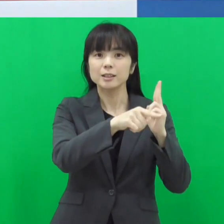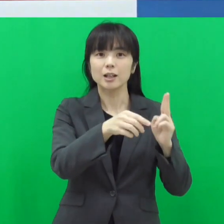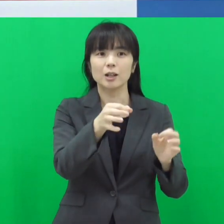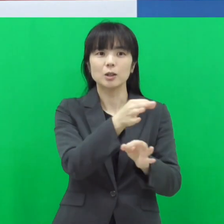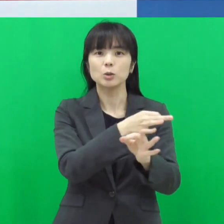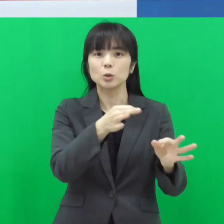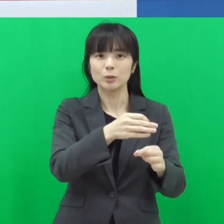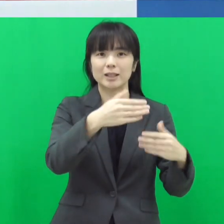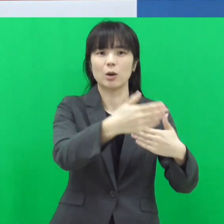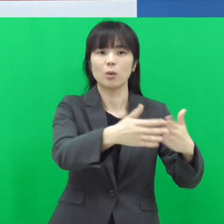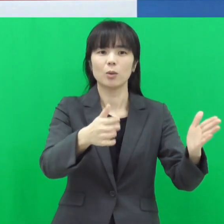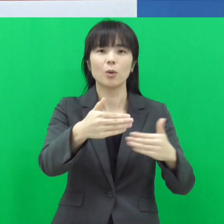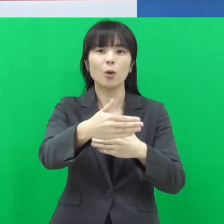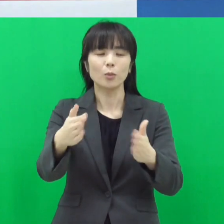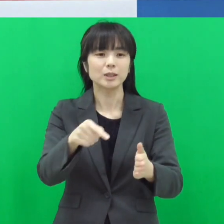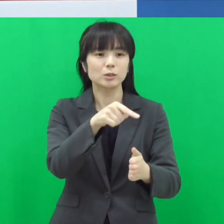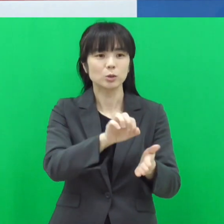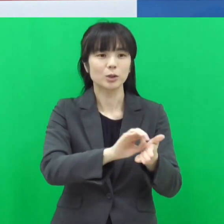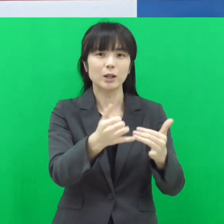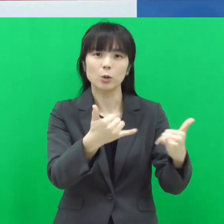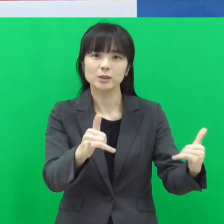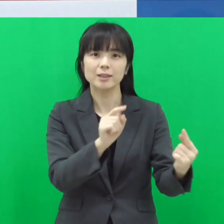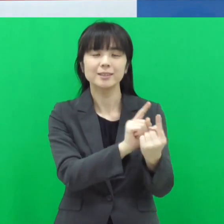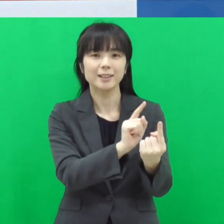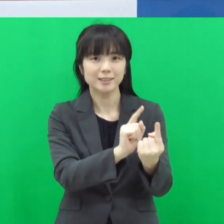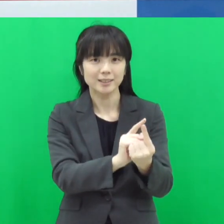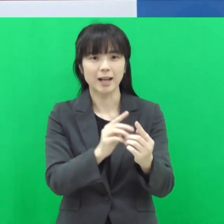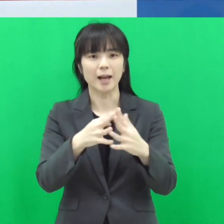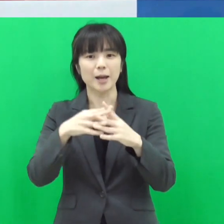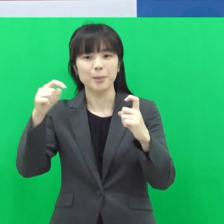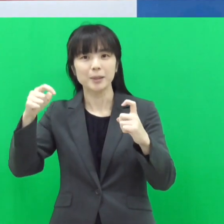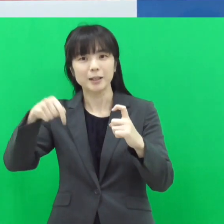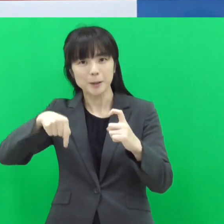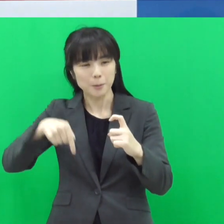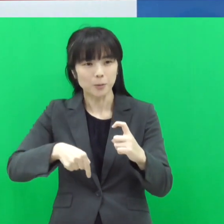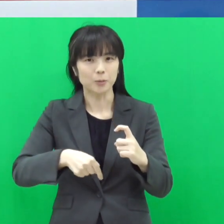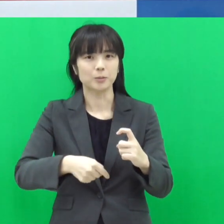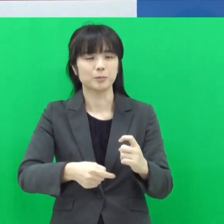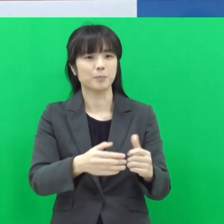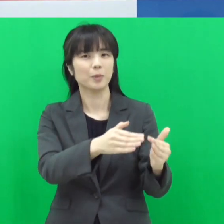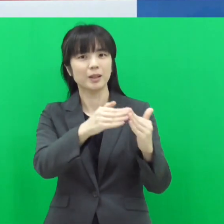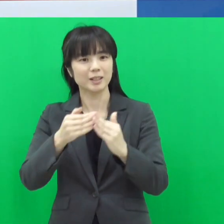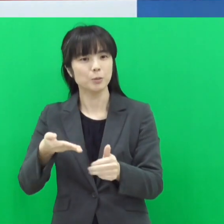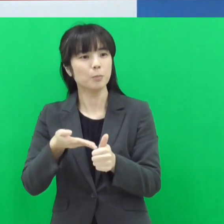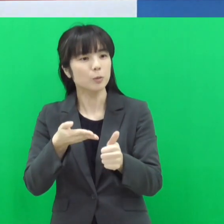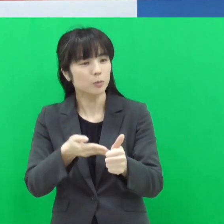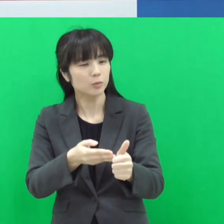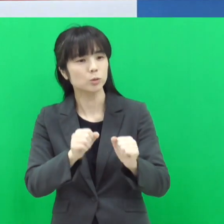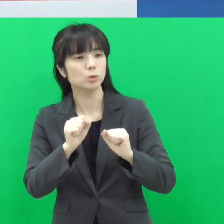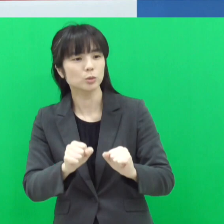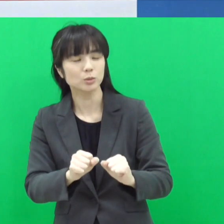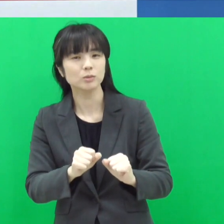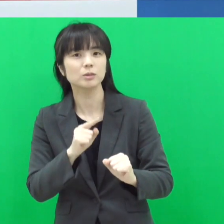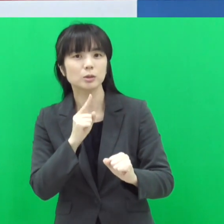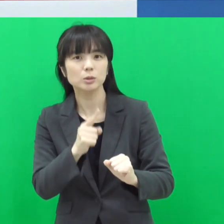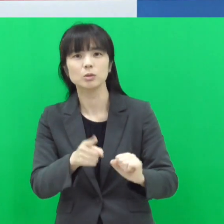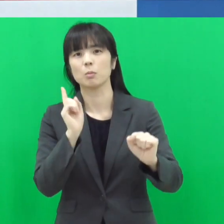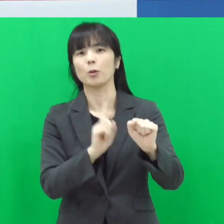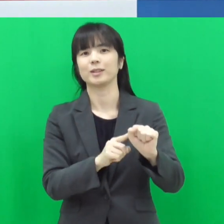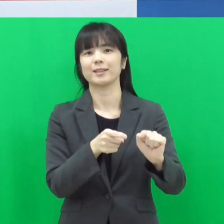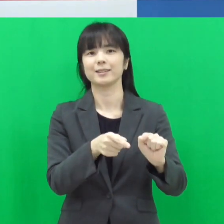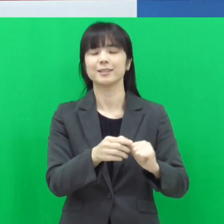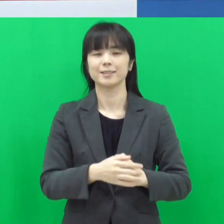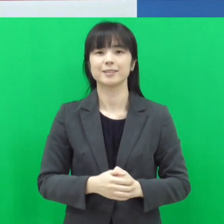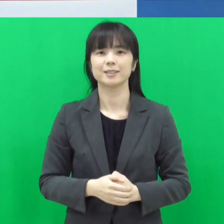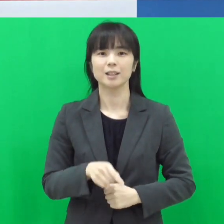宮城の、そういったいろんな取り組みを PR していただくというようなことが最大の狙いであります。それを見た方が宮城に関心を